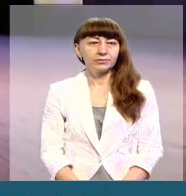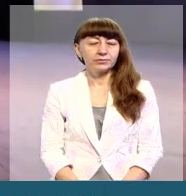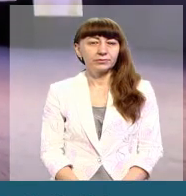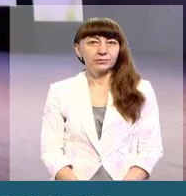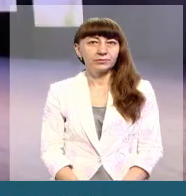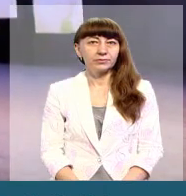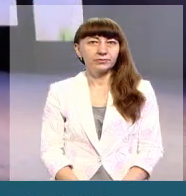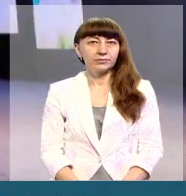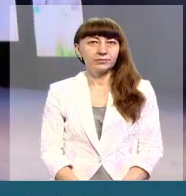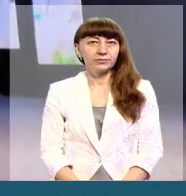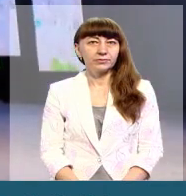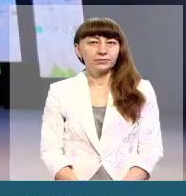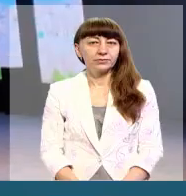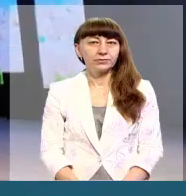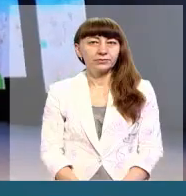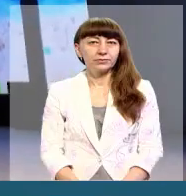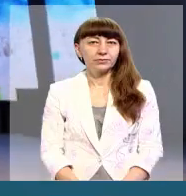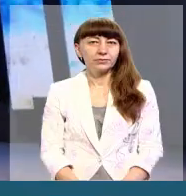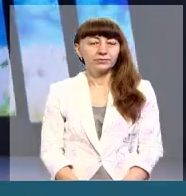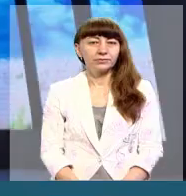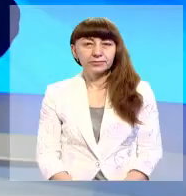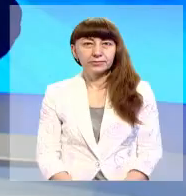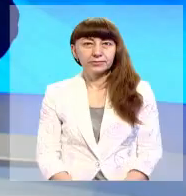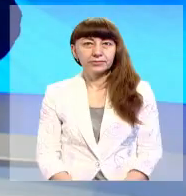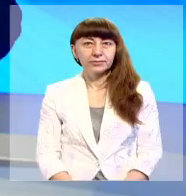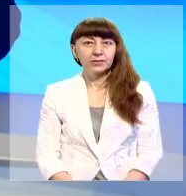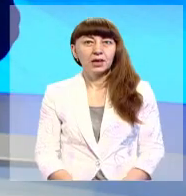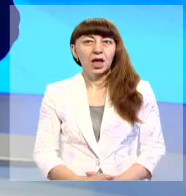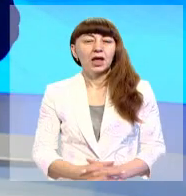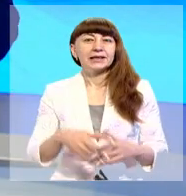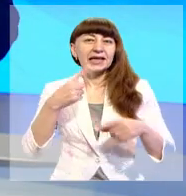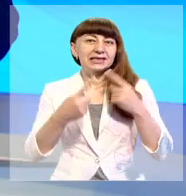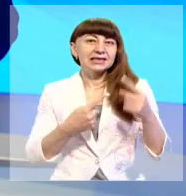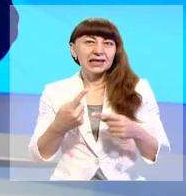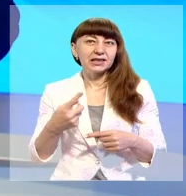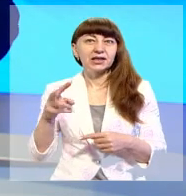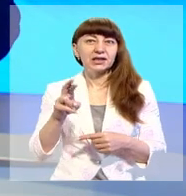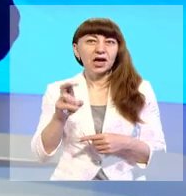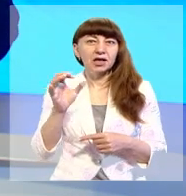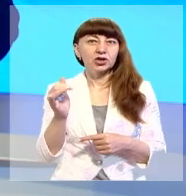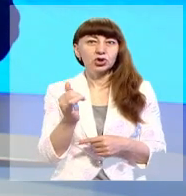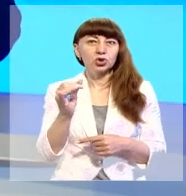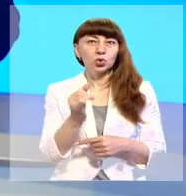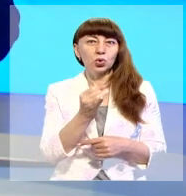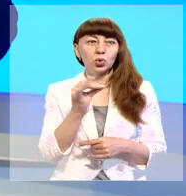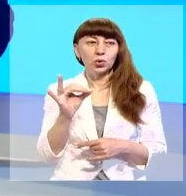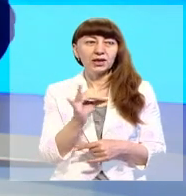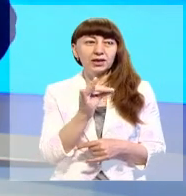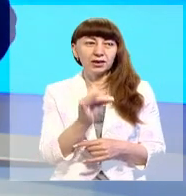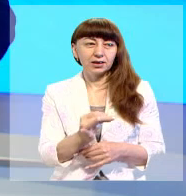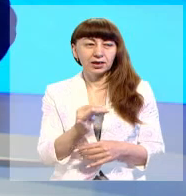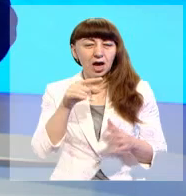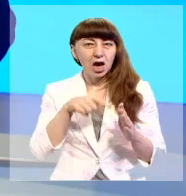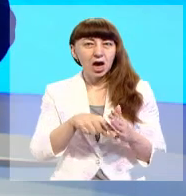Ирина Новицкая, Алекс Итник, Костанай, Телярнаса. Яссауи мұралары, құнды жазбалар мен тарихы терен суреттер.